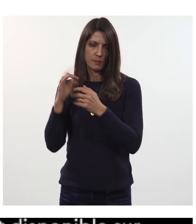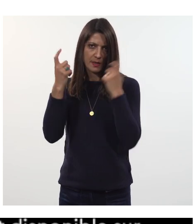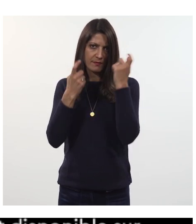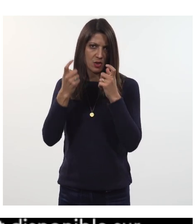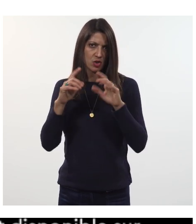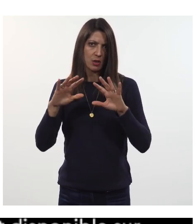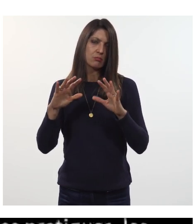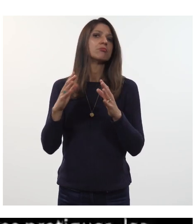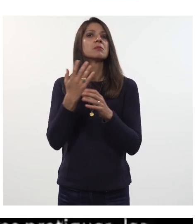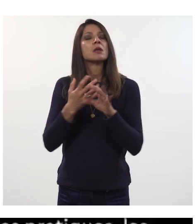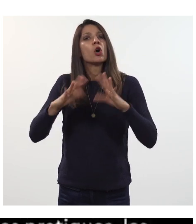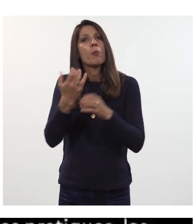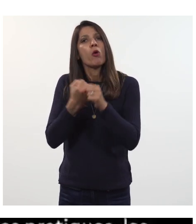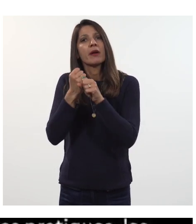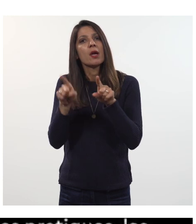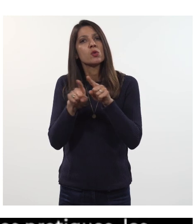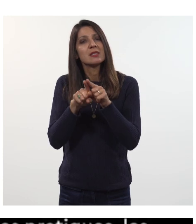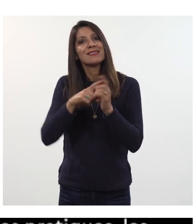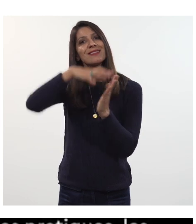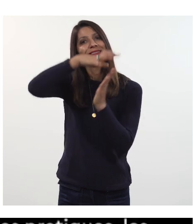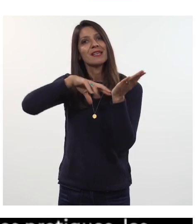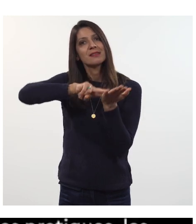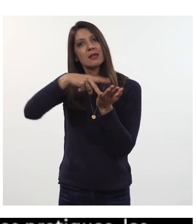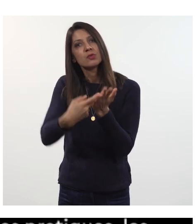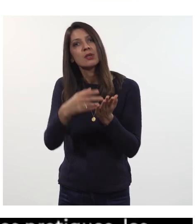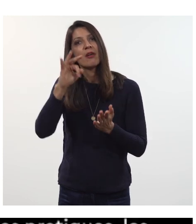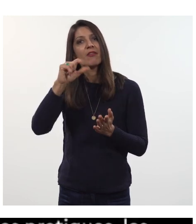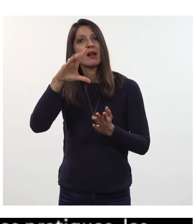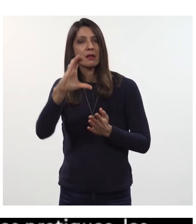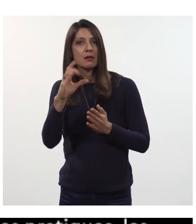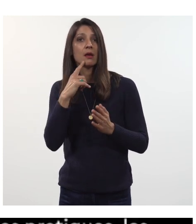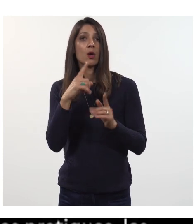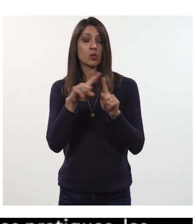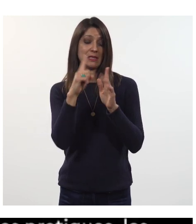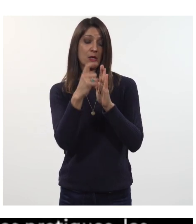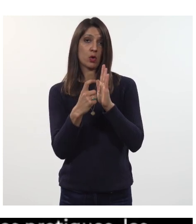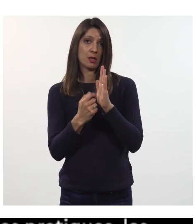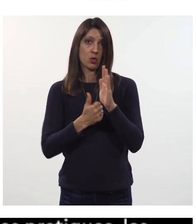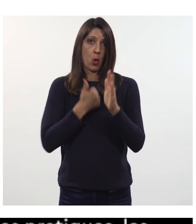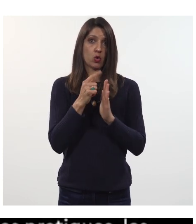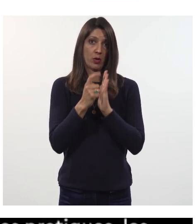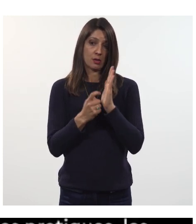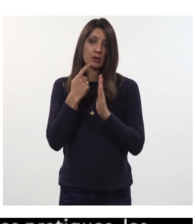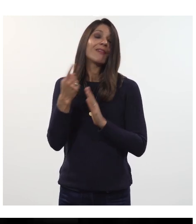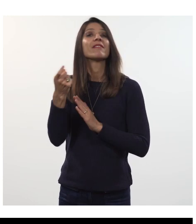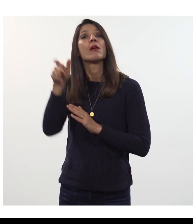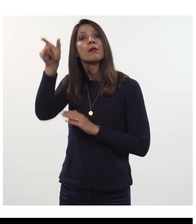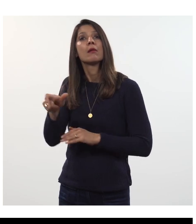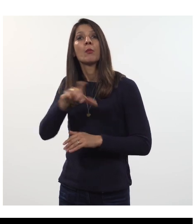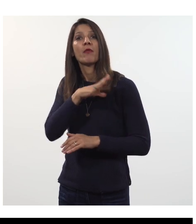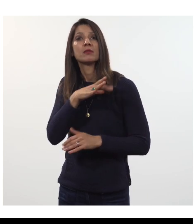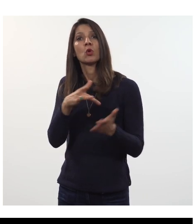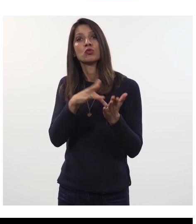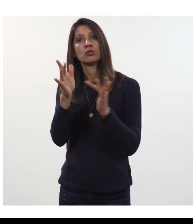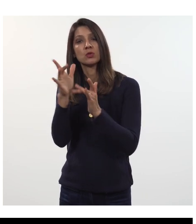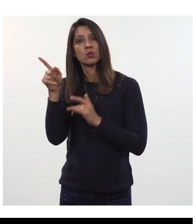facile à lire et à comprendre, l'auto-questionnaire Parade, que va évoquer aussi également le professeur Jésus, et qui